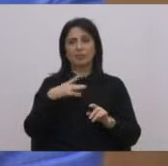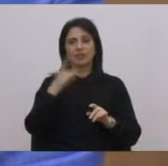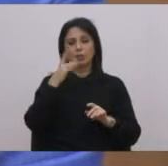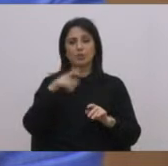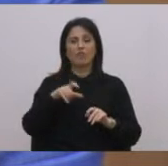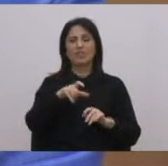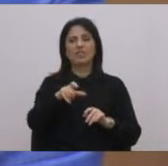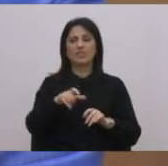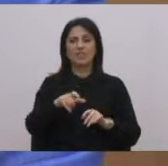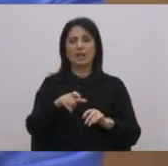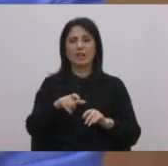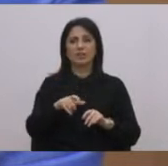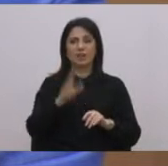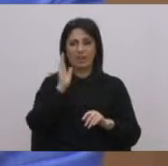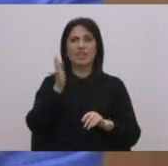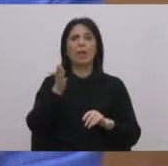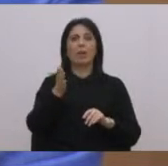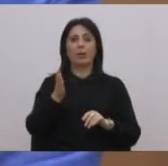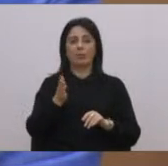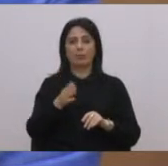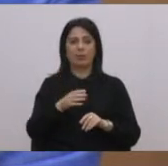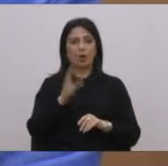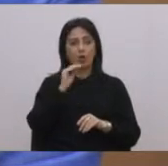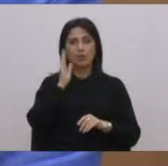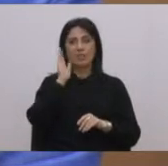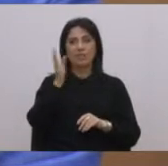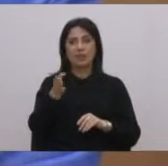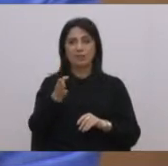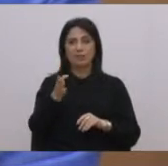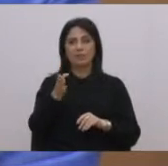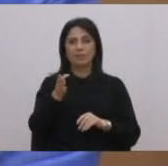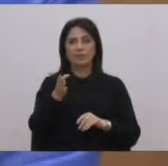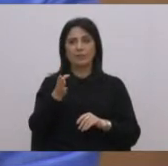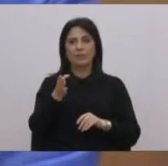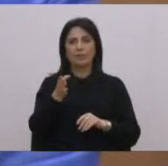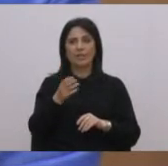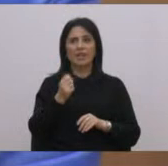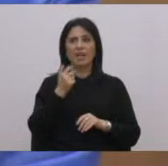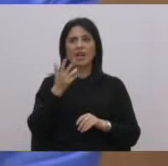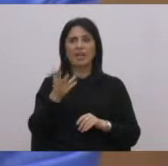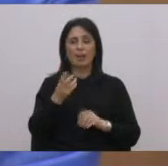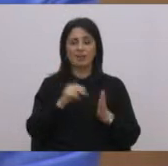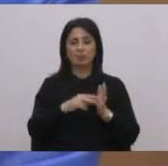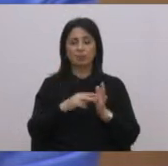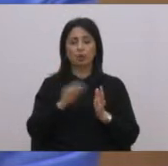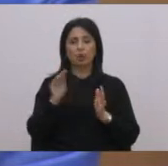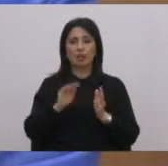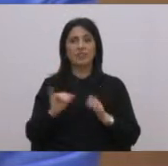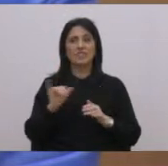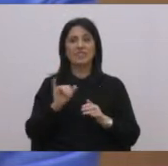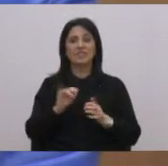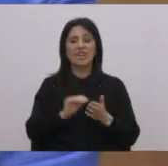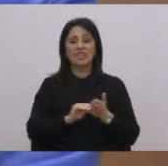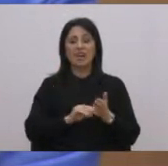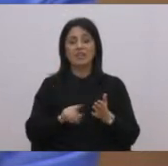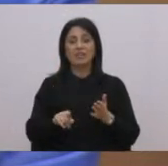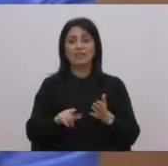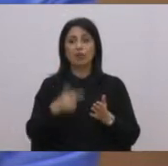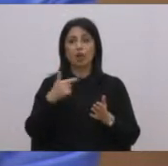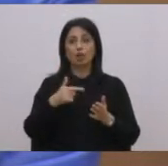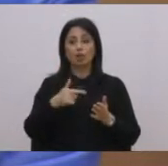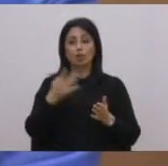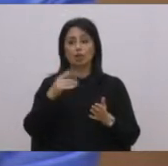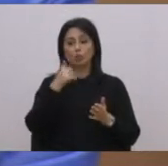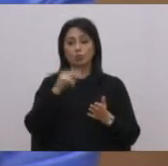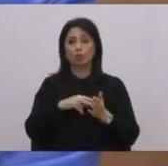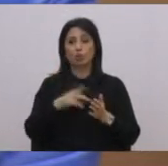Gza, Iknebau. Rodi Sikneba, Randen ia biuge și gațerele, s-a dat risc gațerele biuge, ci mi-a rotit, o să dau tris